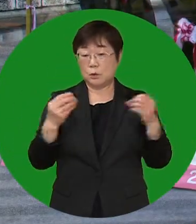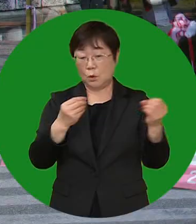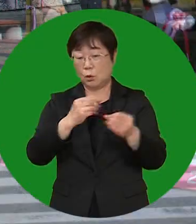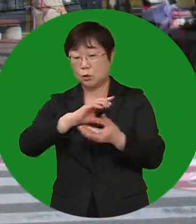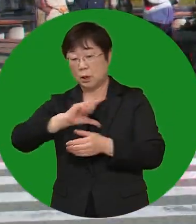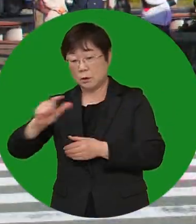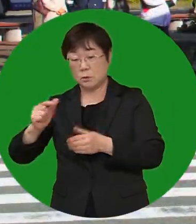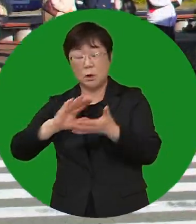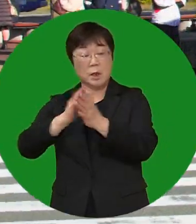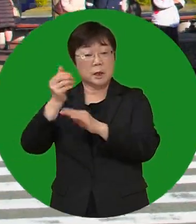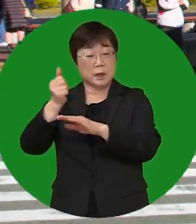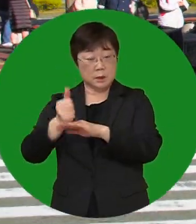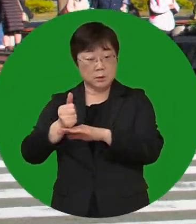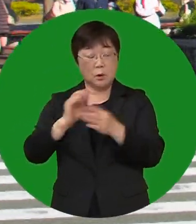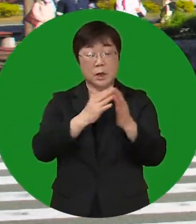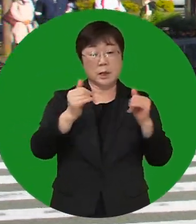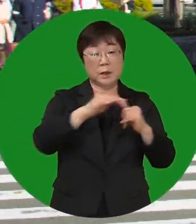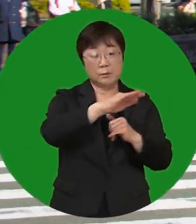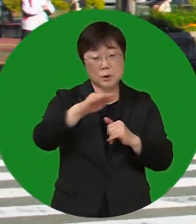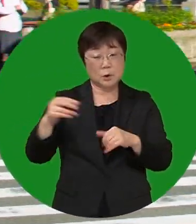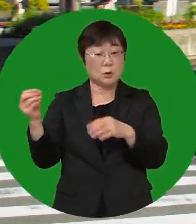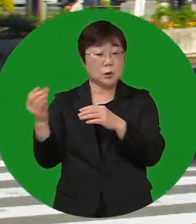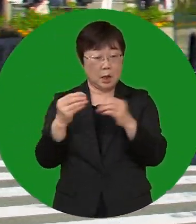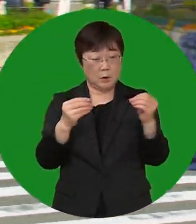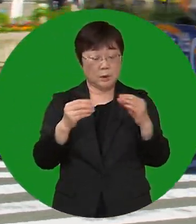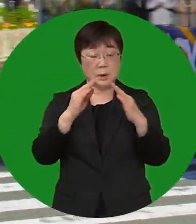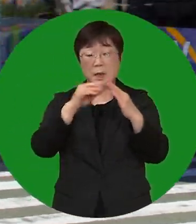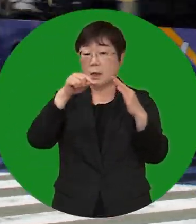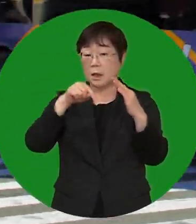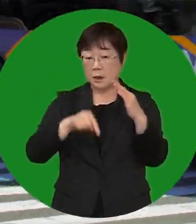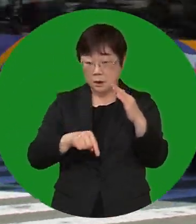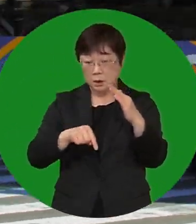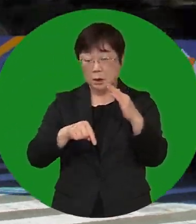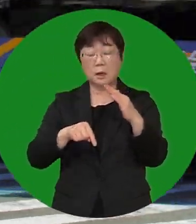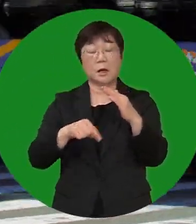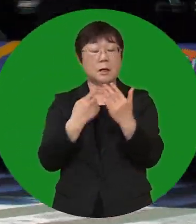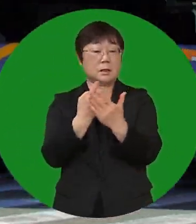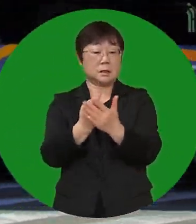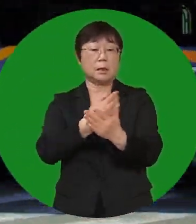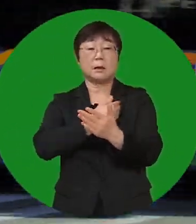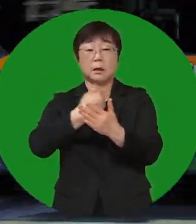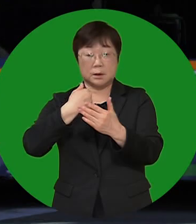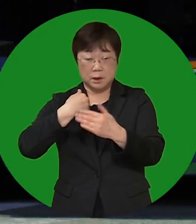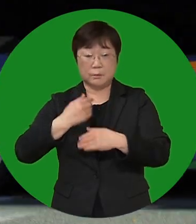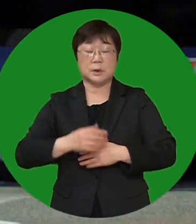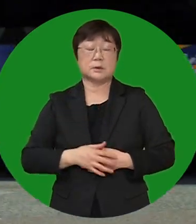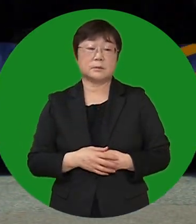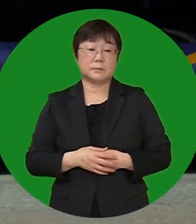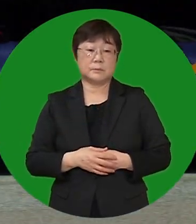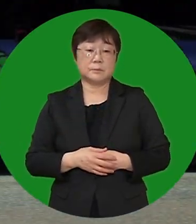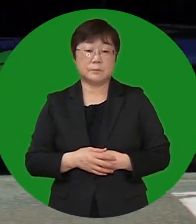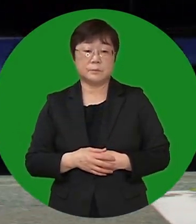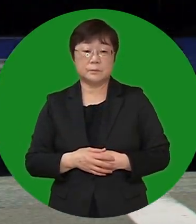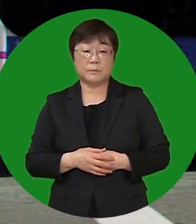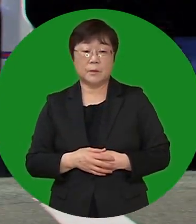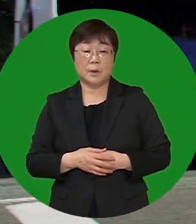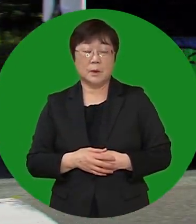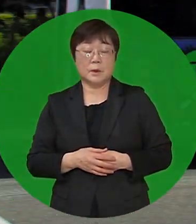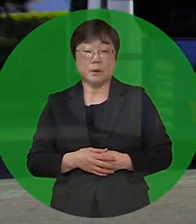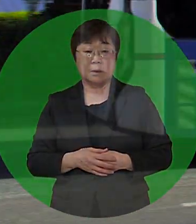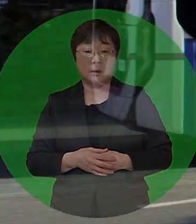わくわく talk などの知事と県民との対話にご自宅からご参加いただくことができます